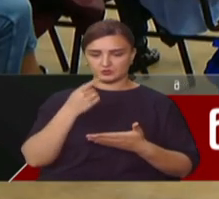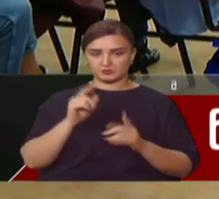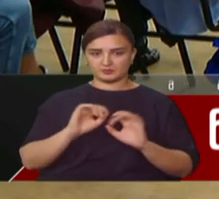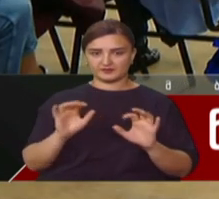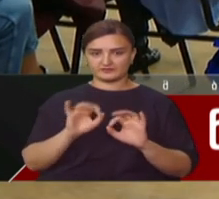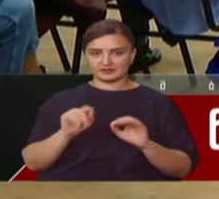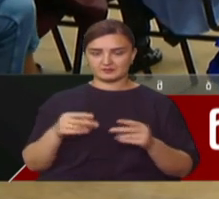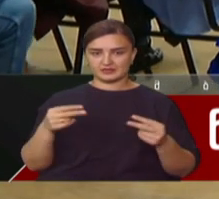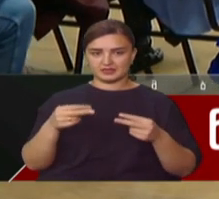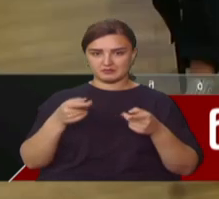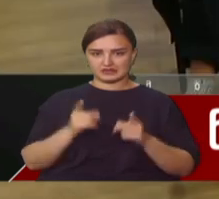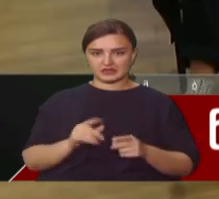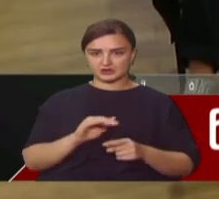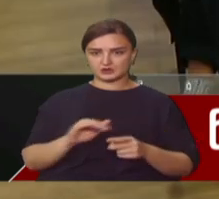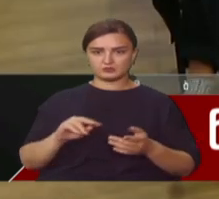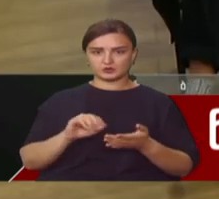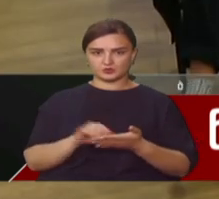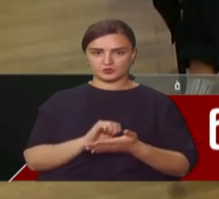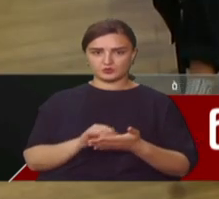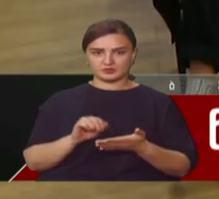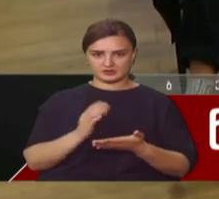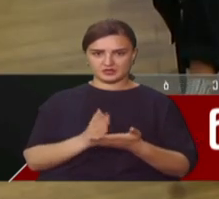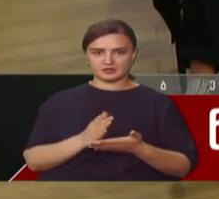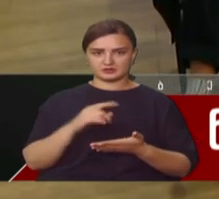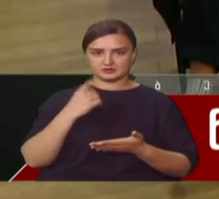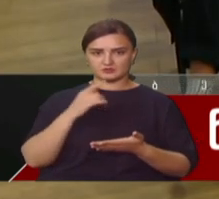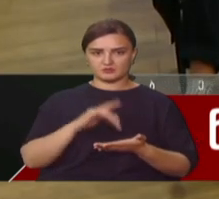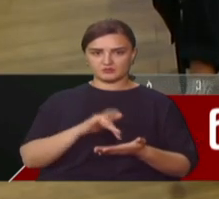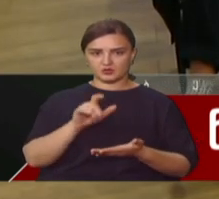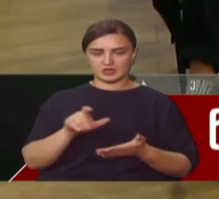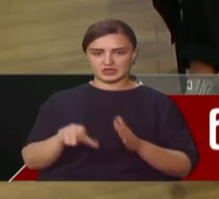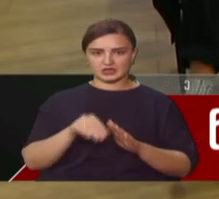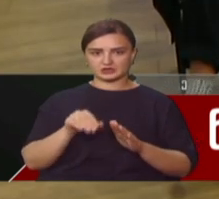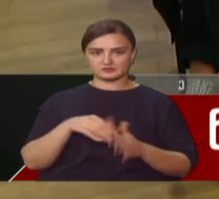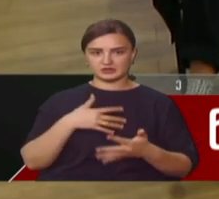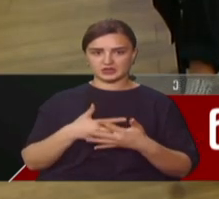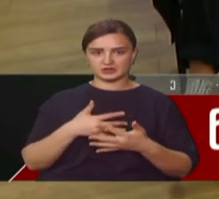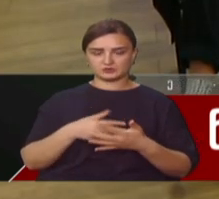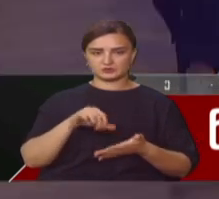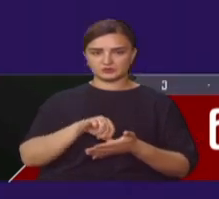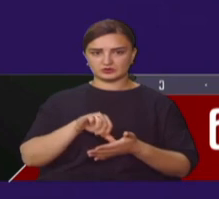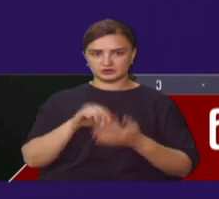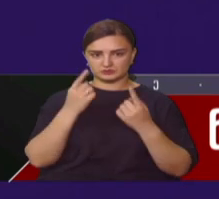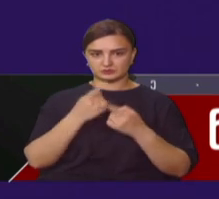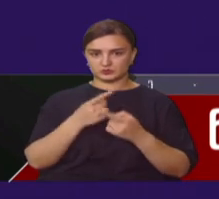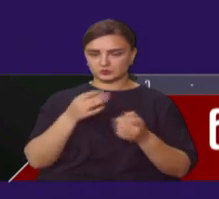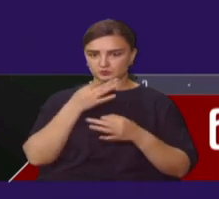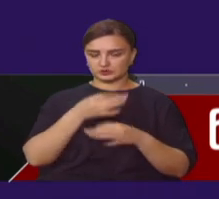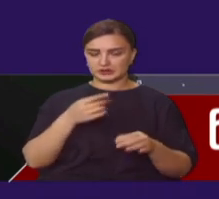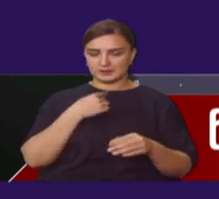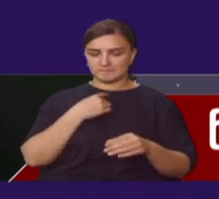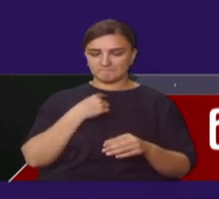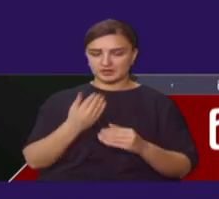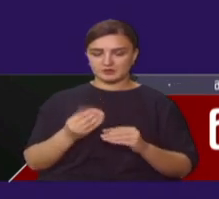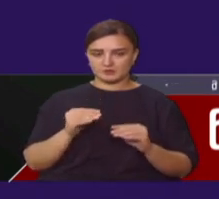agnesh nulis dama dastore belis kema arsebobs. Natia mezrushuma mokalkeb sarchinem shi aktivri munat ileo bis kenat smuts oda da shiaxen rom xmis mitse